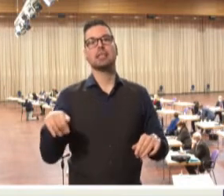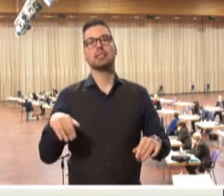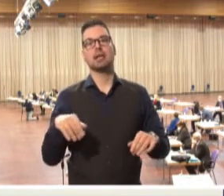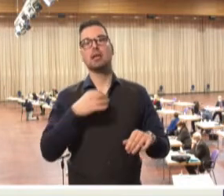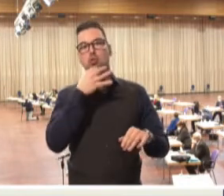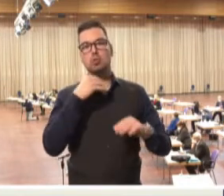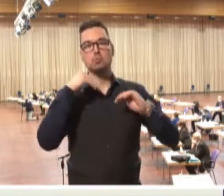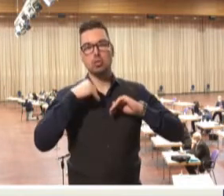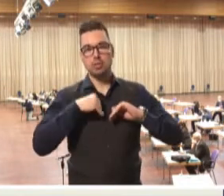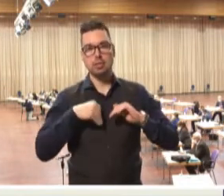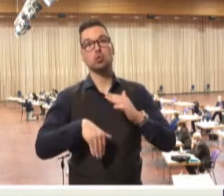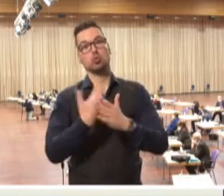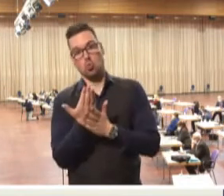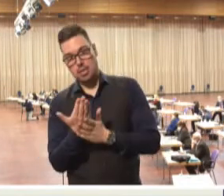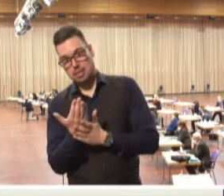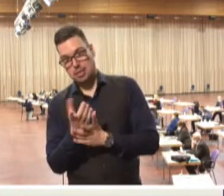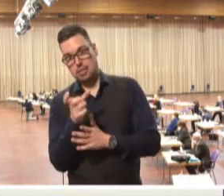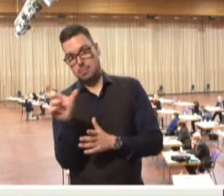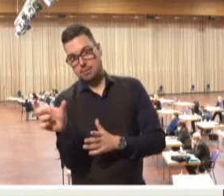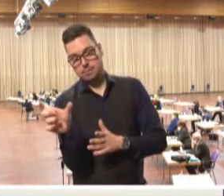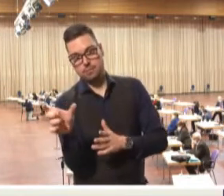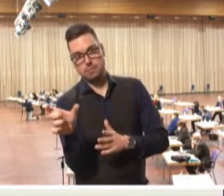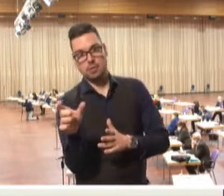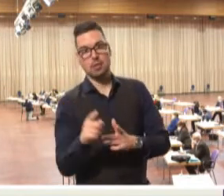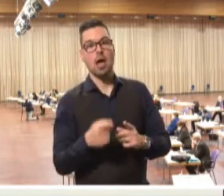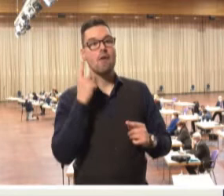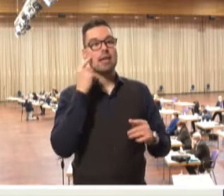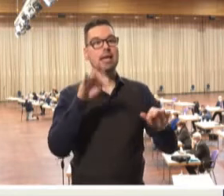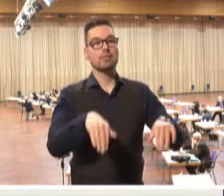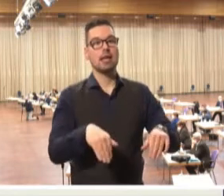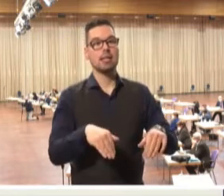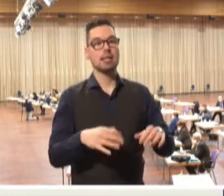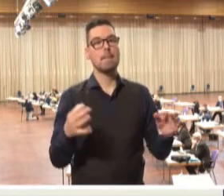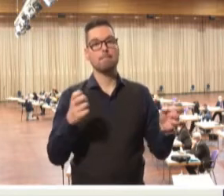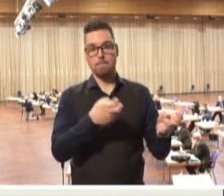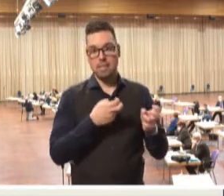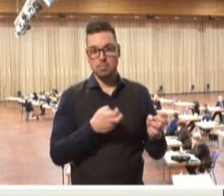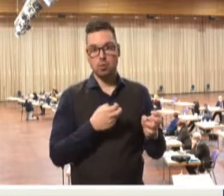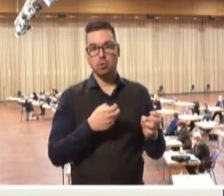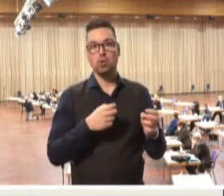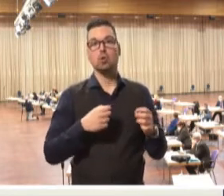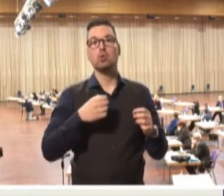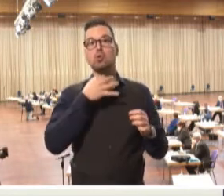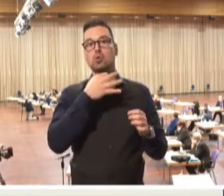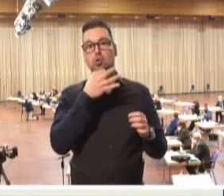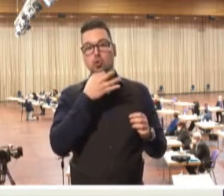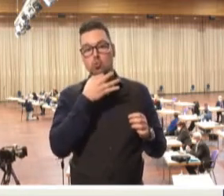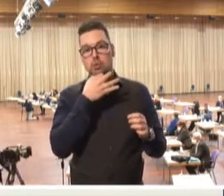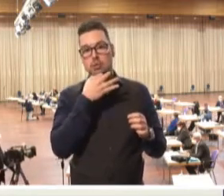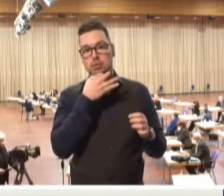Homburg in der neue Titel lautete Verdachtsfälle von Missbrauch in der Kinder- und Jugendpsychiatrie